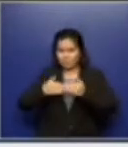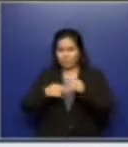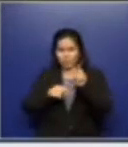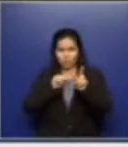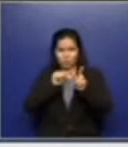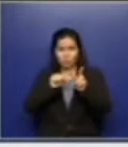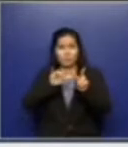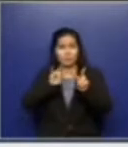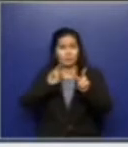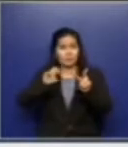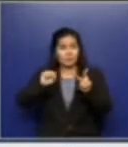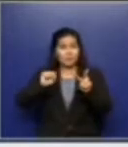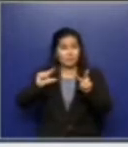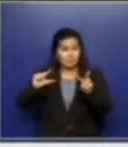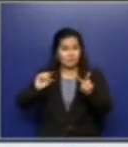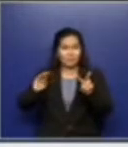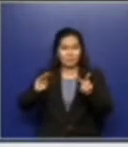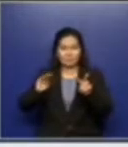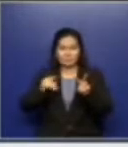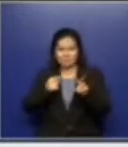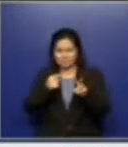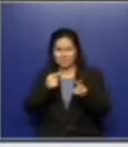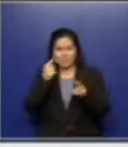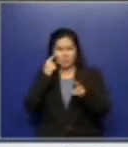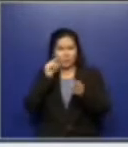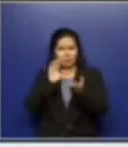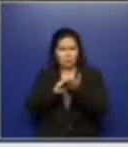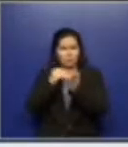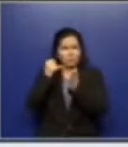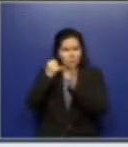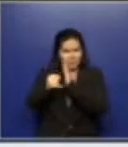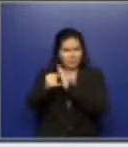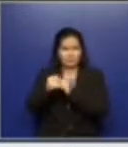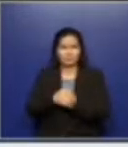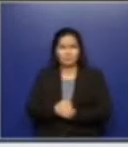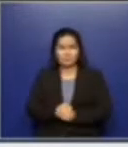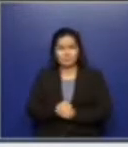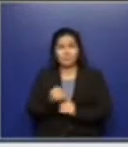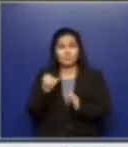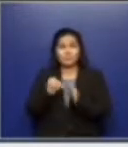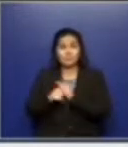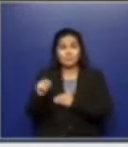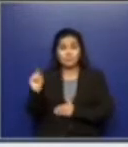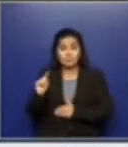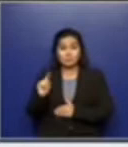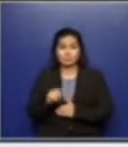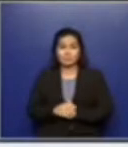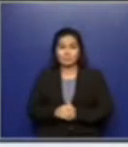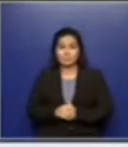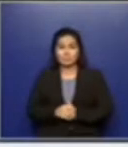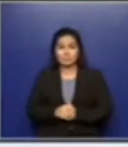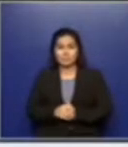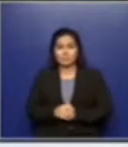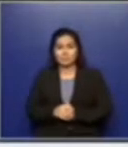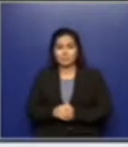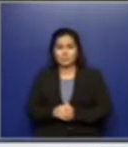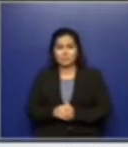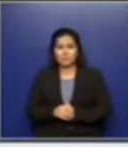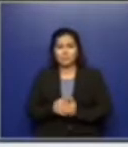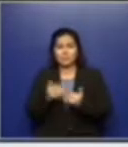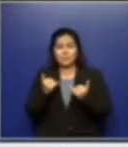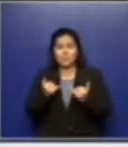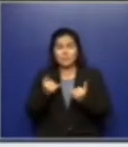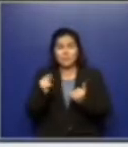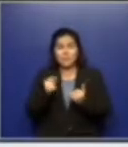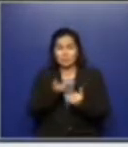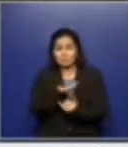านผมว่าผิดมากผิดตรงไหนครับก็วันนี้เรามีความหวัง